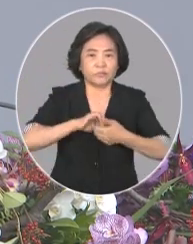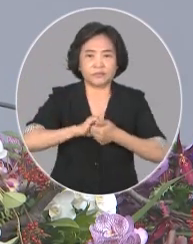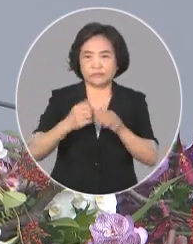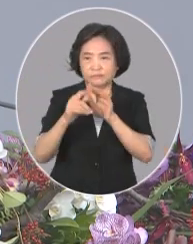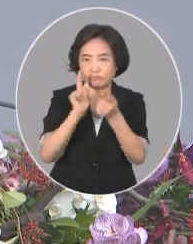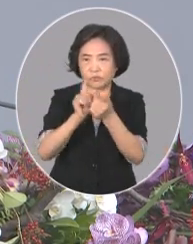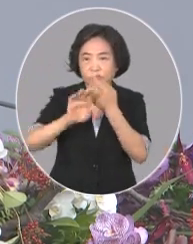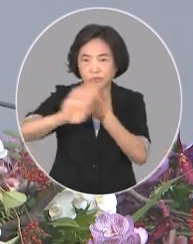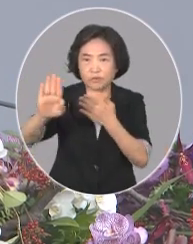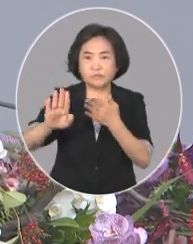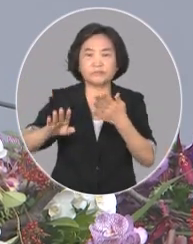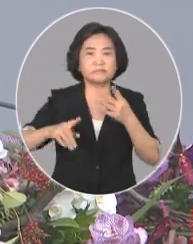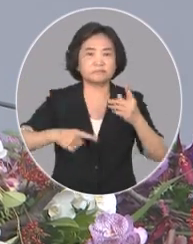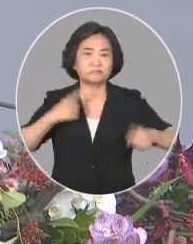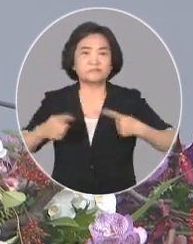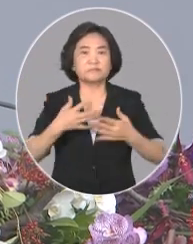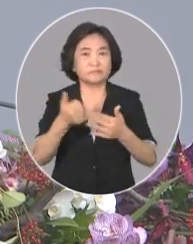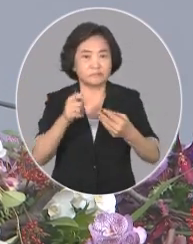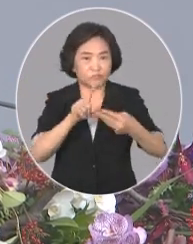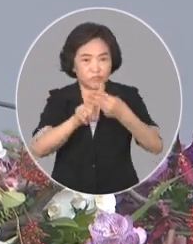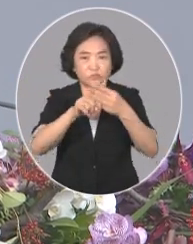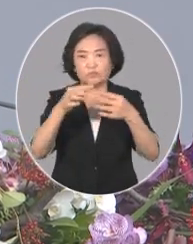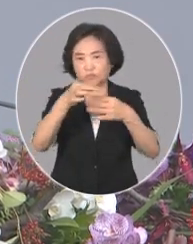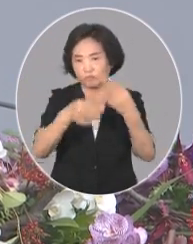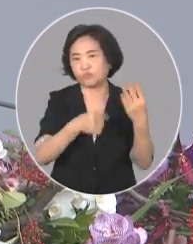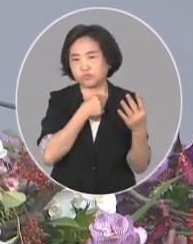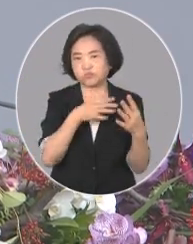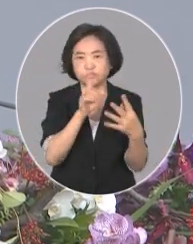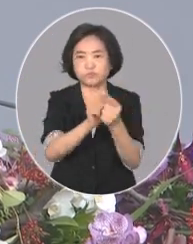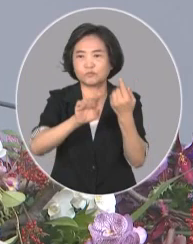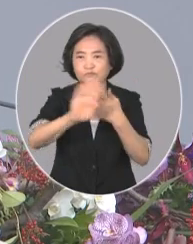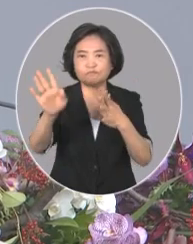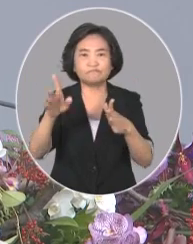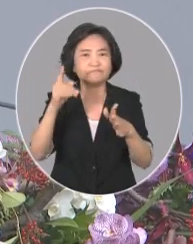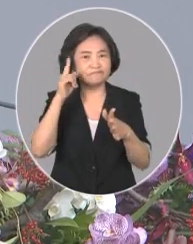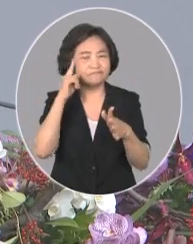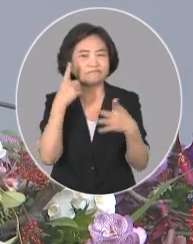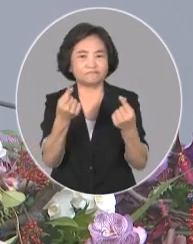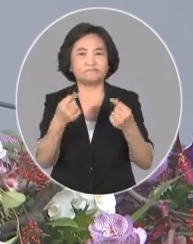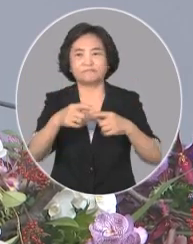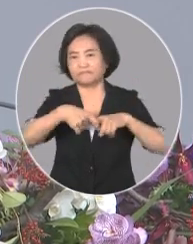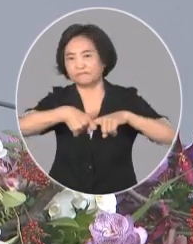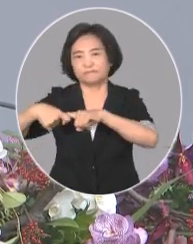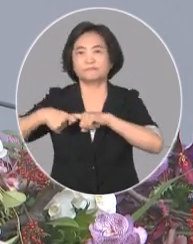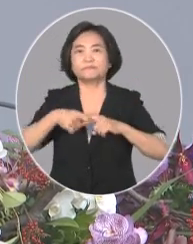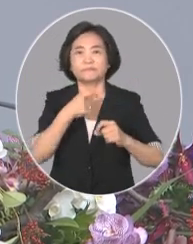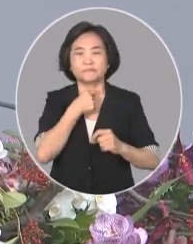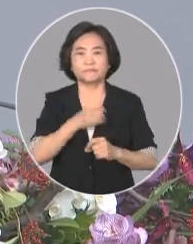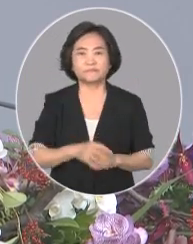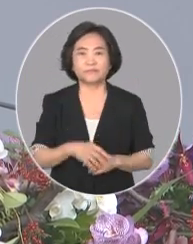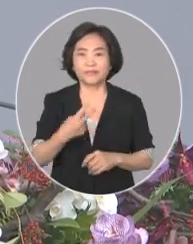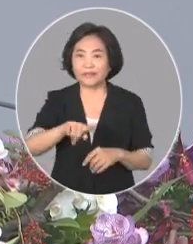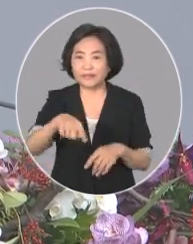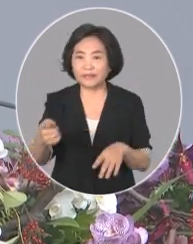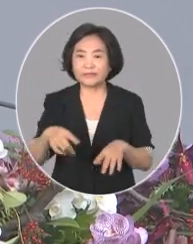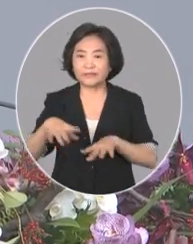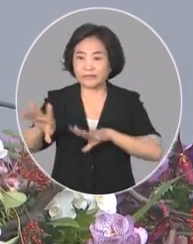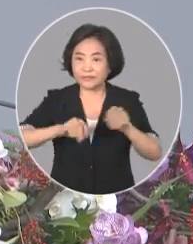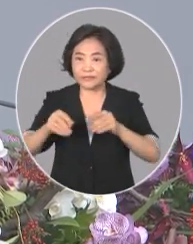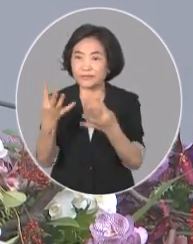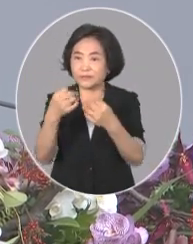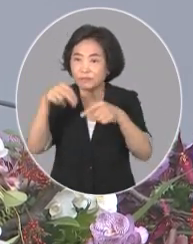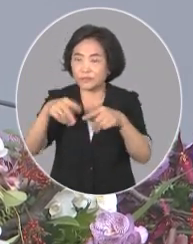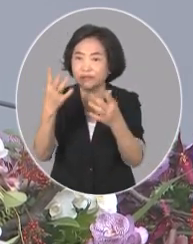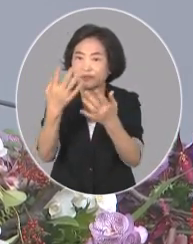าวสารเสริมสร้างความรู้เท่าทันข่าวปลอมและเราจะรับมือกับมันด้วยวิธีประชาธิปไตยอันโปร่งใสเพื่อไม่ให้ภาพลักษณ์ของ